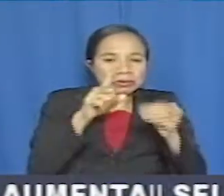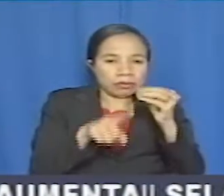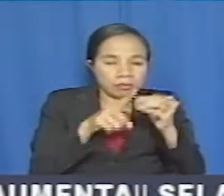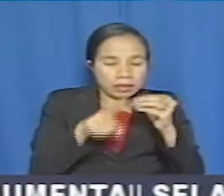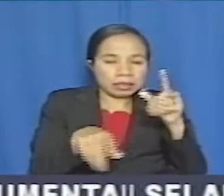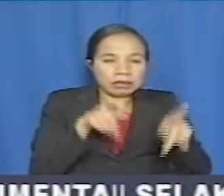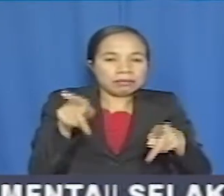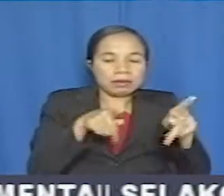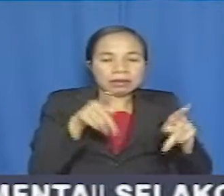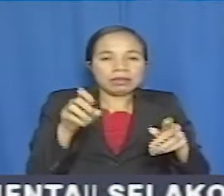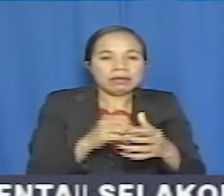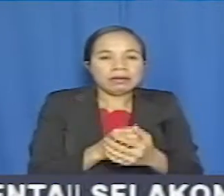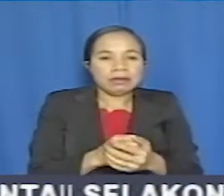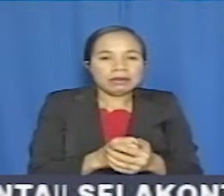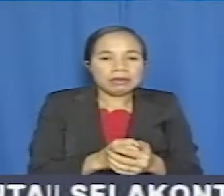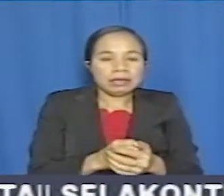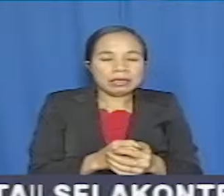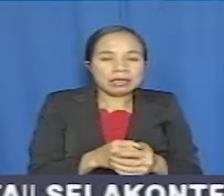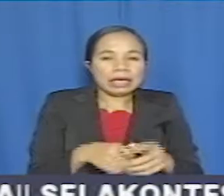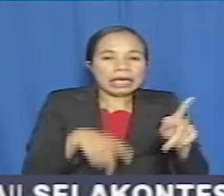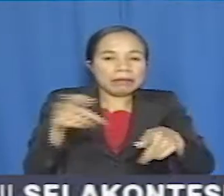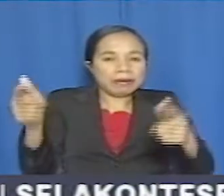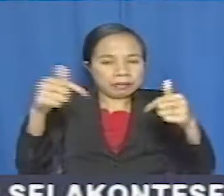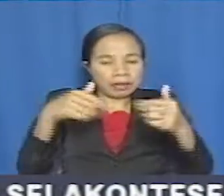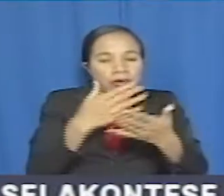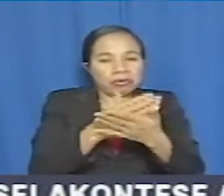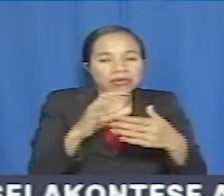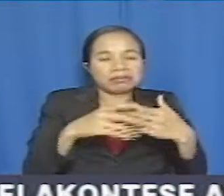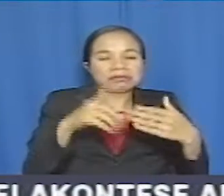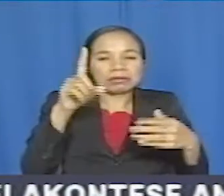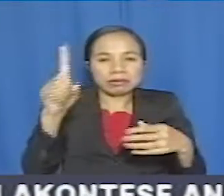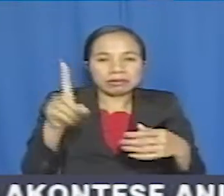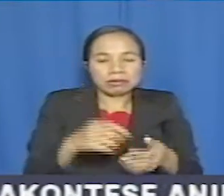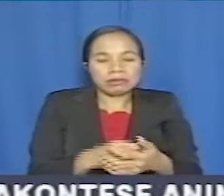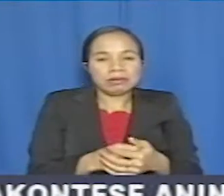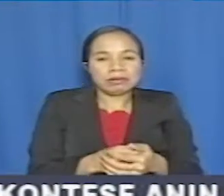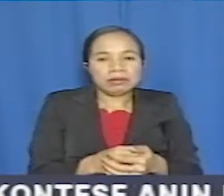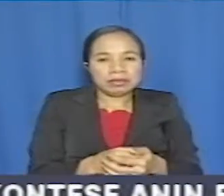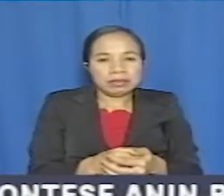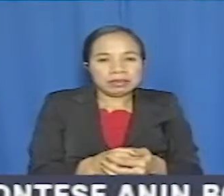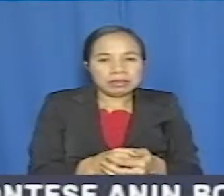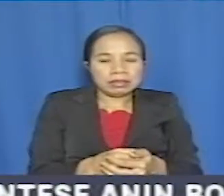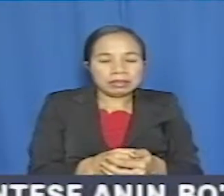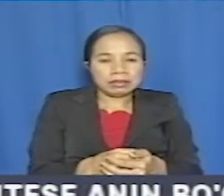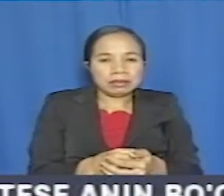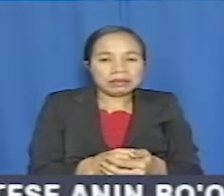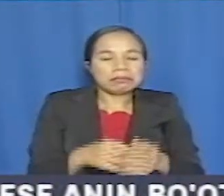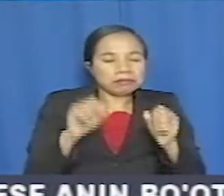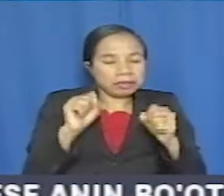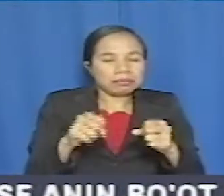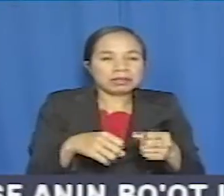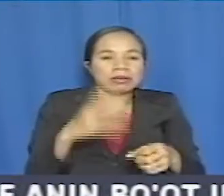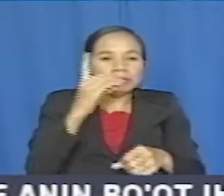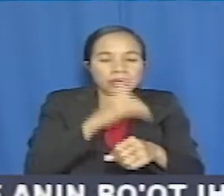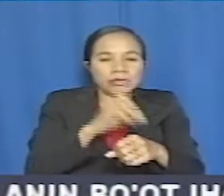ma mai karik mai hola be hans $1 uang. Or sida kala nene ita surti dia hetan $5. La